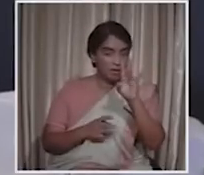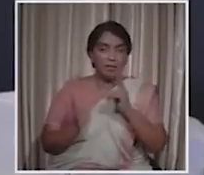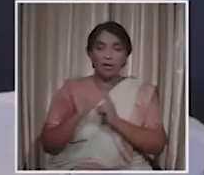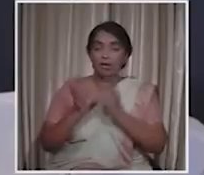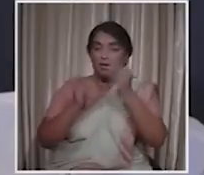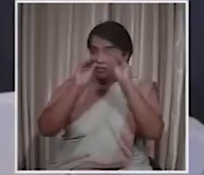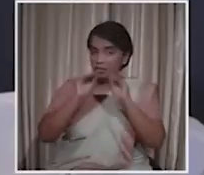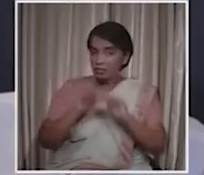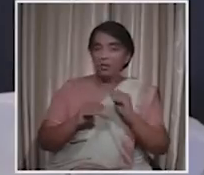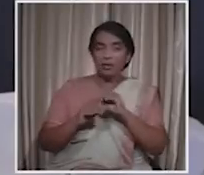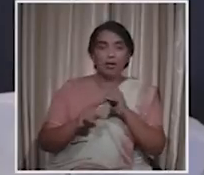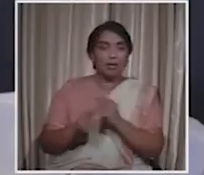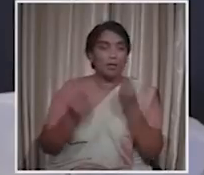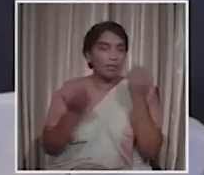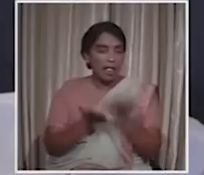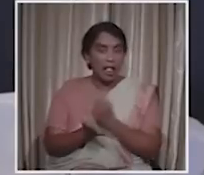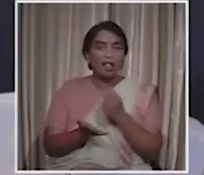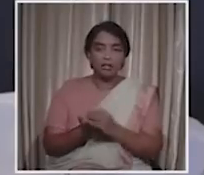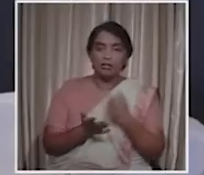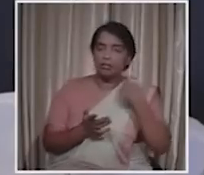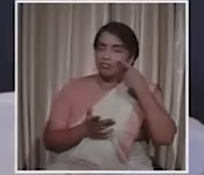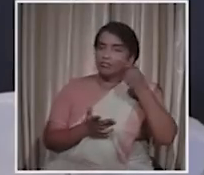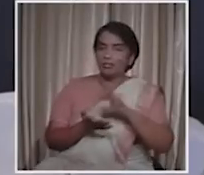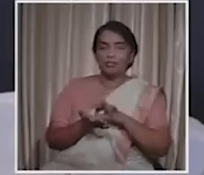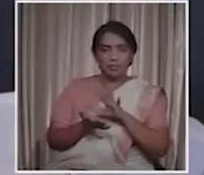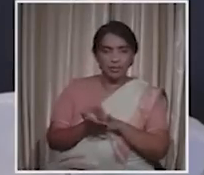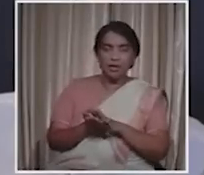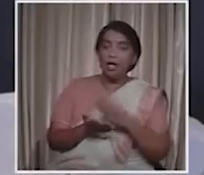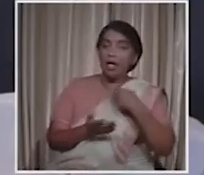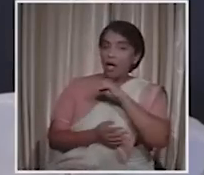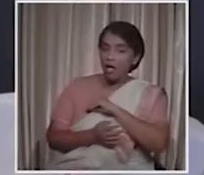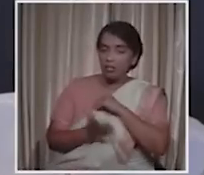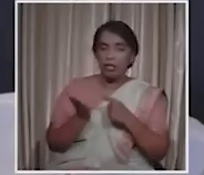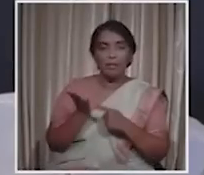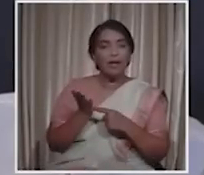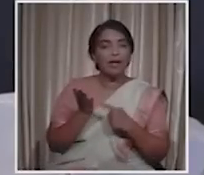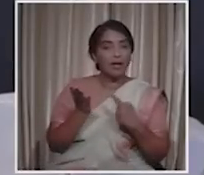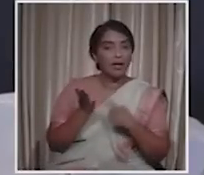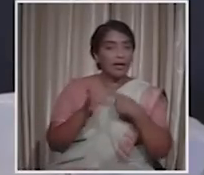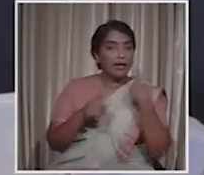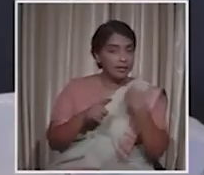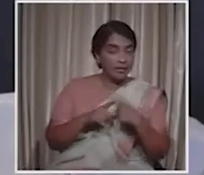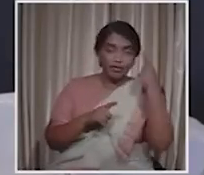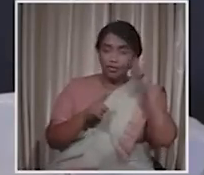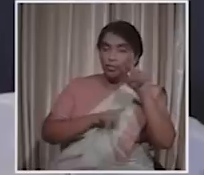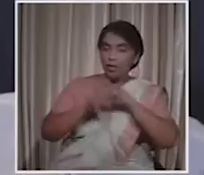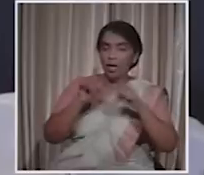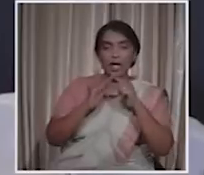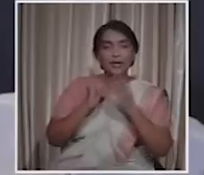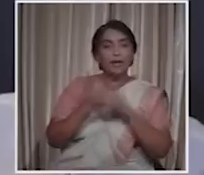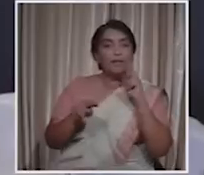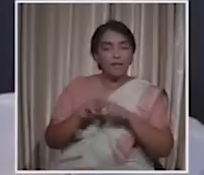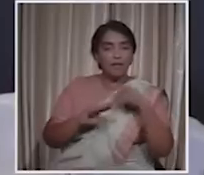ආයවැය ප්‍රාථමික අතිරේකයක් ඇති කිරීමට එකඟ වුණා. ආදායම් සහ බදු පිළිබඳ සාකච්ඡා කරන IMF නියෝජිත